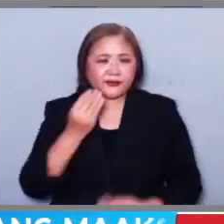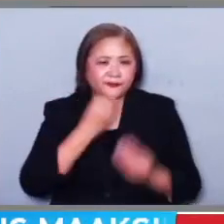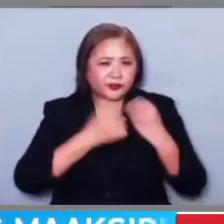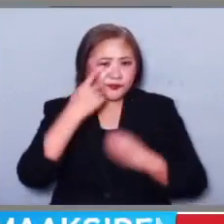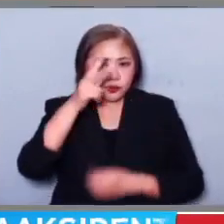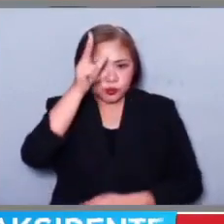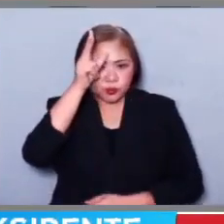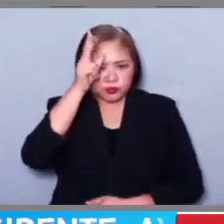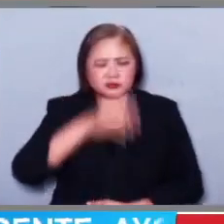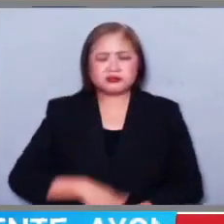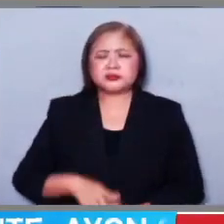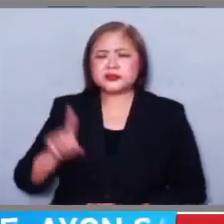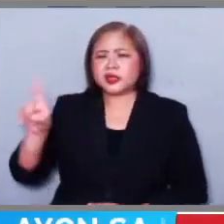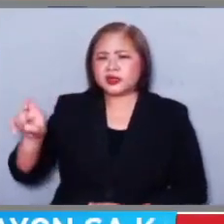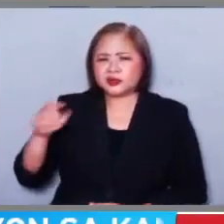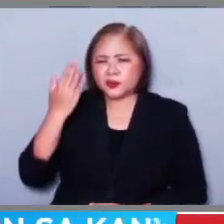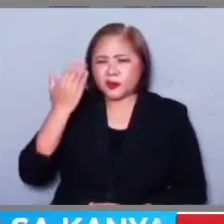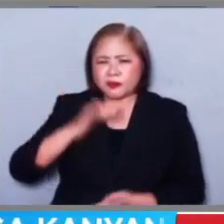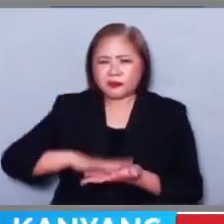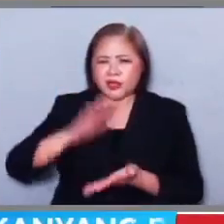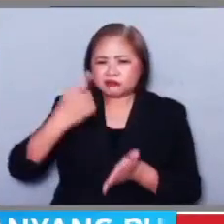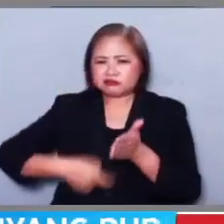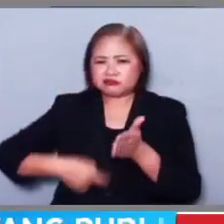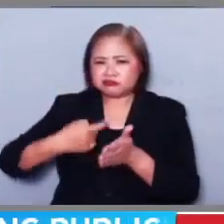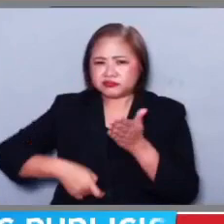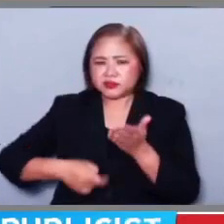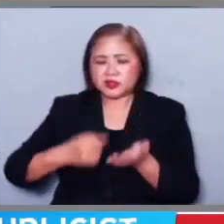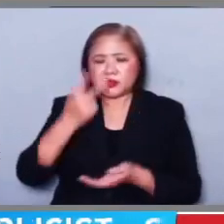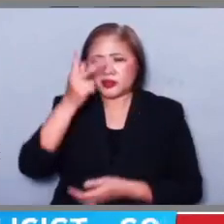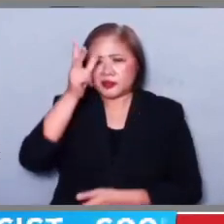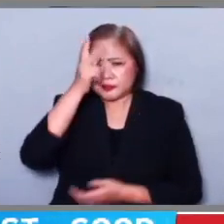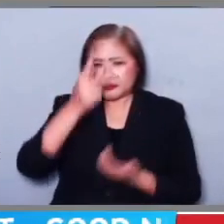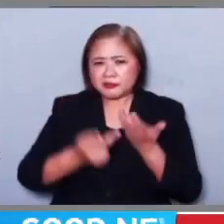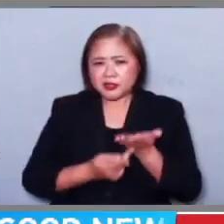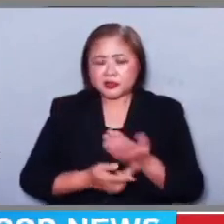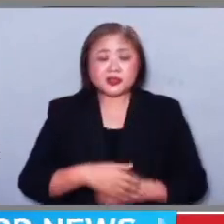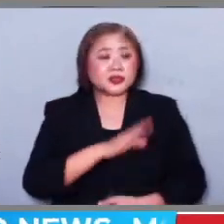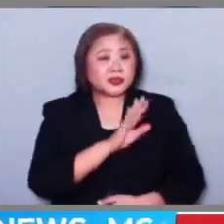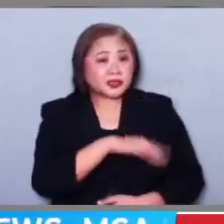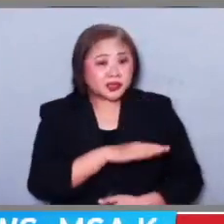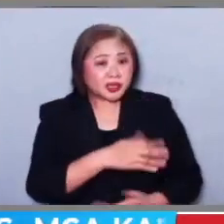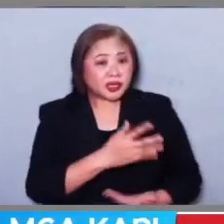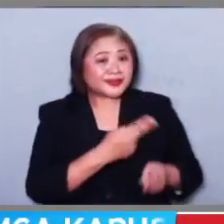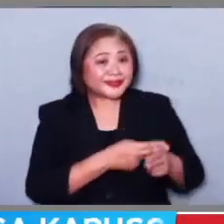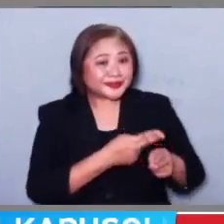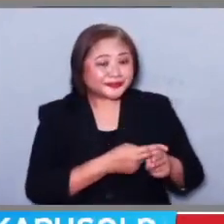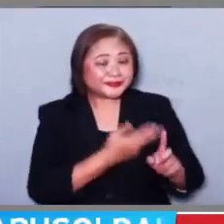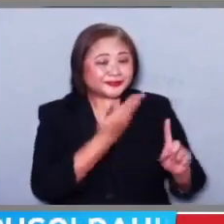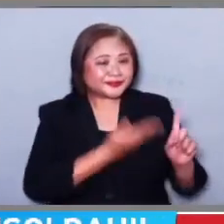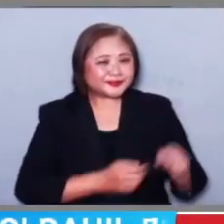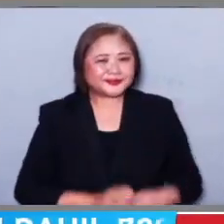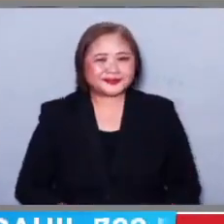ng presyo ng manok ngayon. Ano ang pangalan nila? Live po tayo sa Balitang Hali.